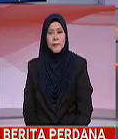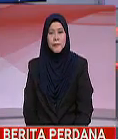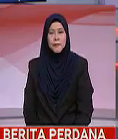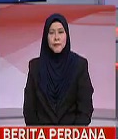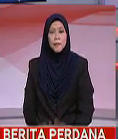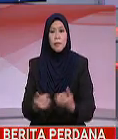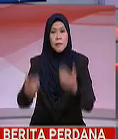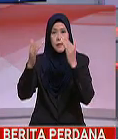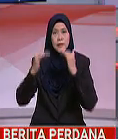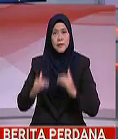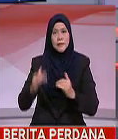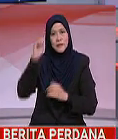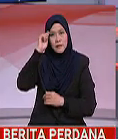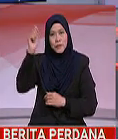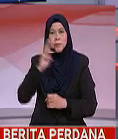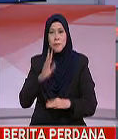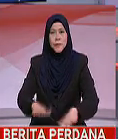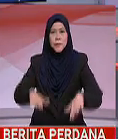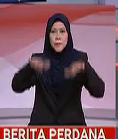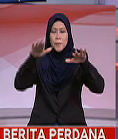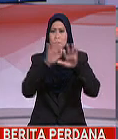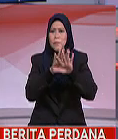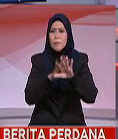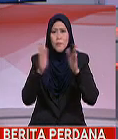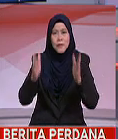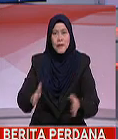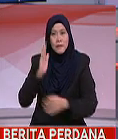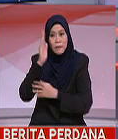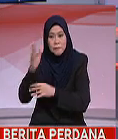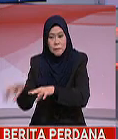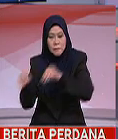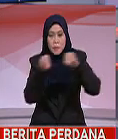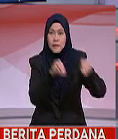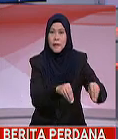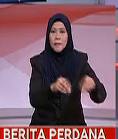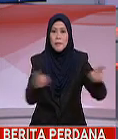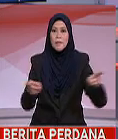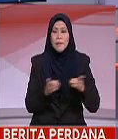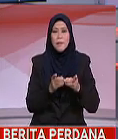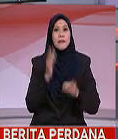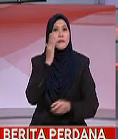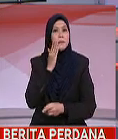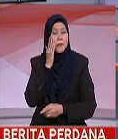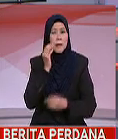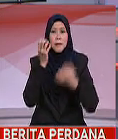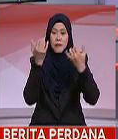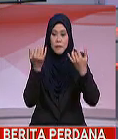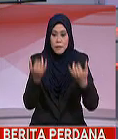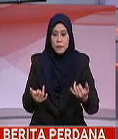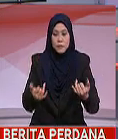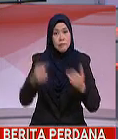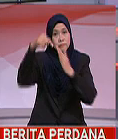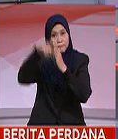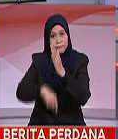Beralih ke perkembangan banjir di Terengganu, dijangka lebih ramai penduduk akan dipindahkan terutama di daerah Kemaman. Untuk perincian